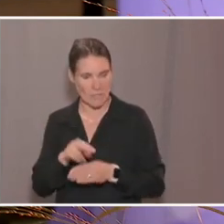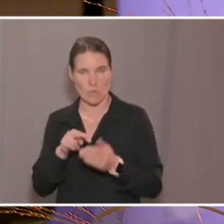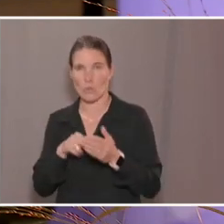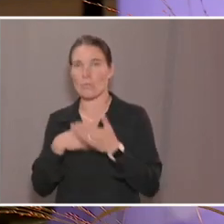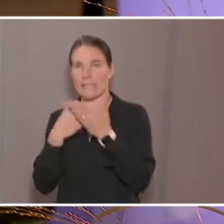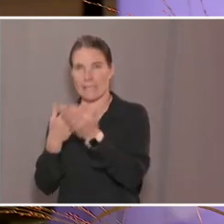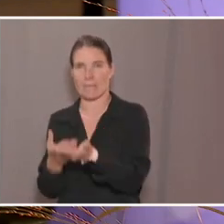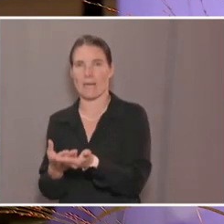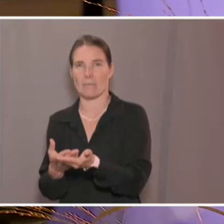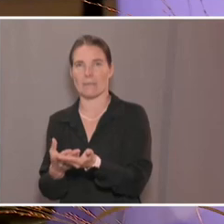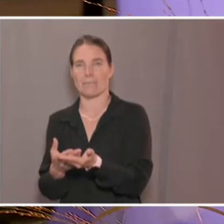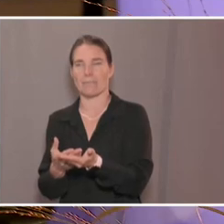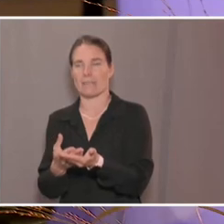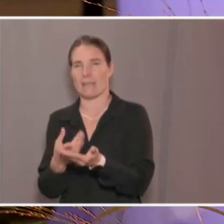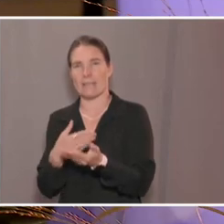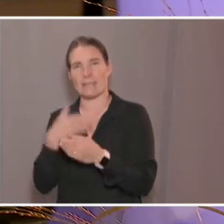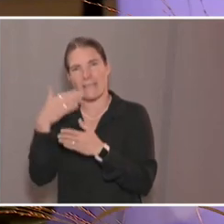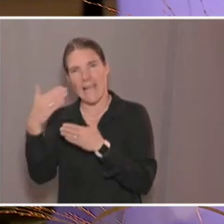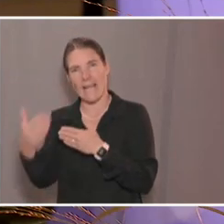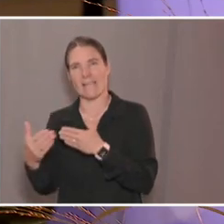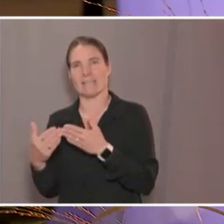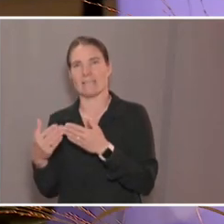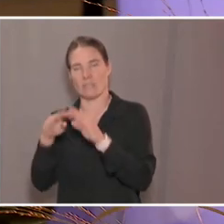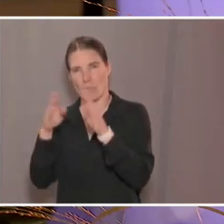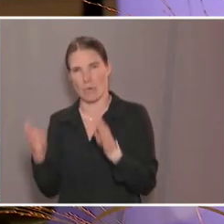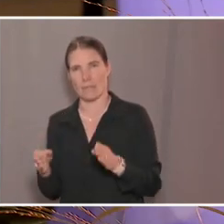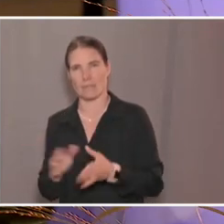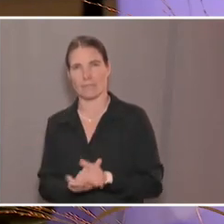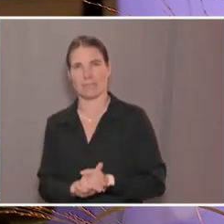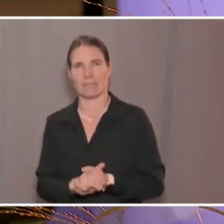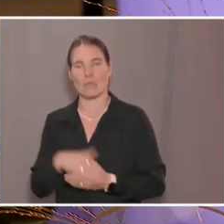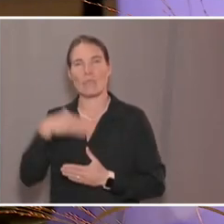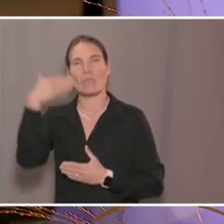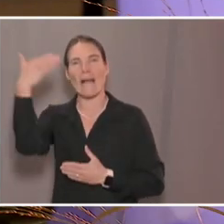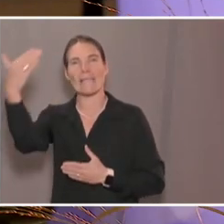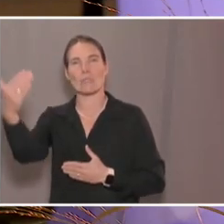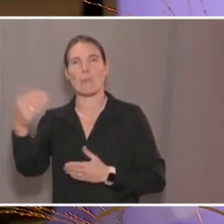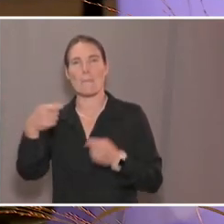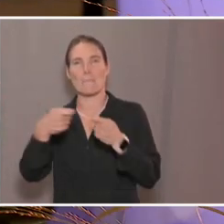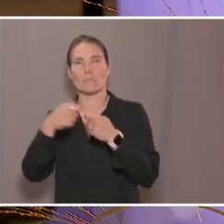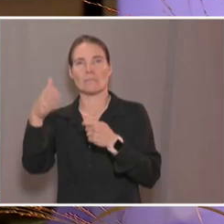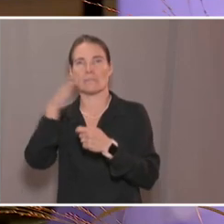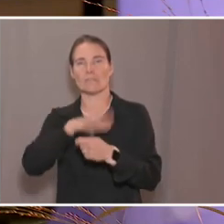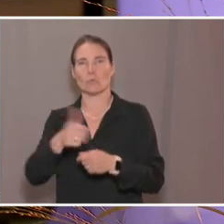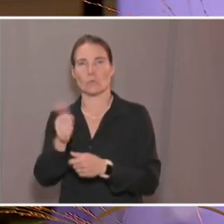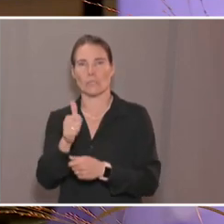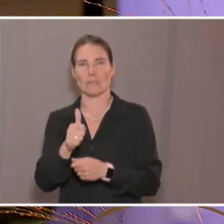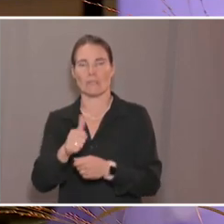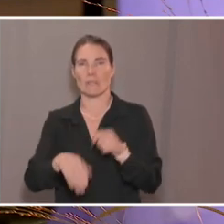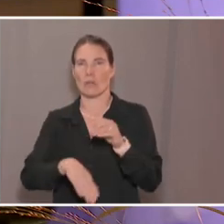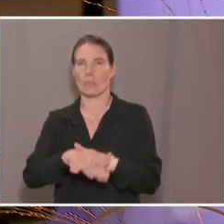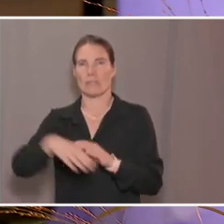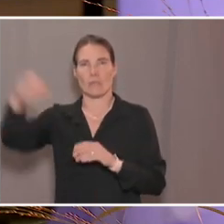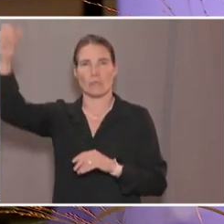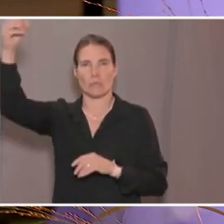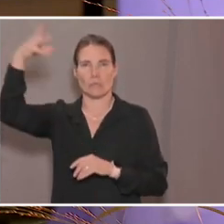weil es auch so schnell war und auch es ist weit über Bundesdurchschnitt. Es hat eine komplette